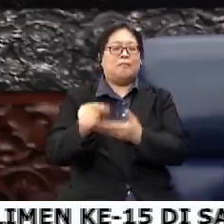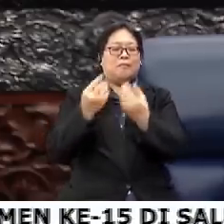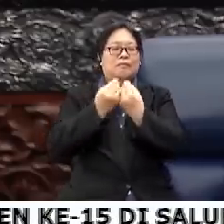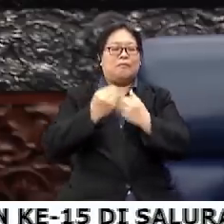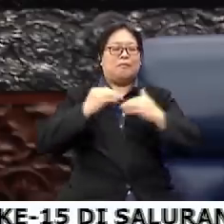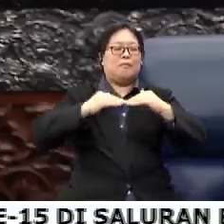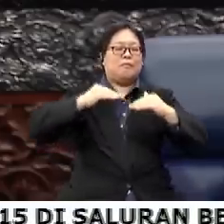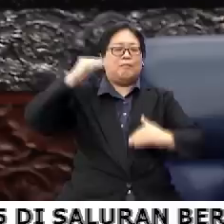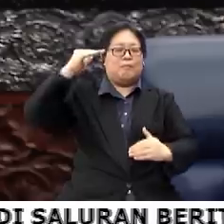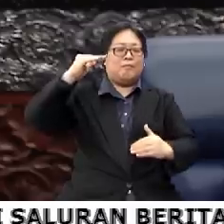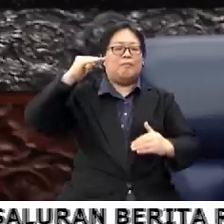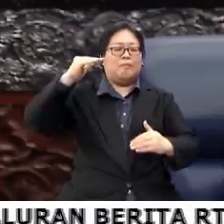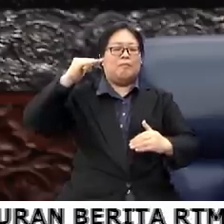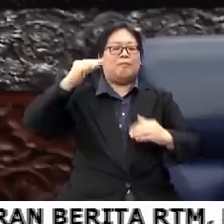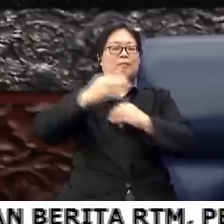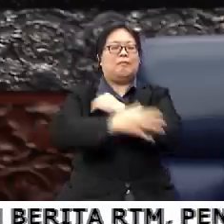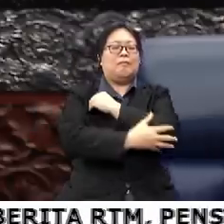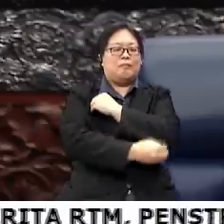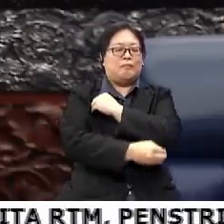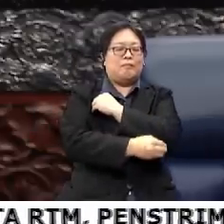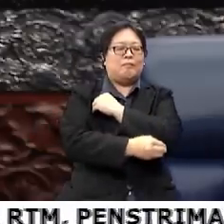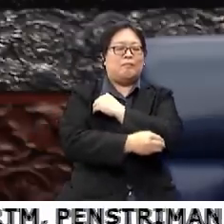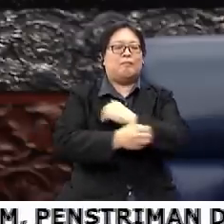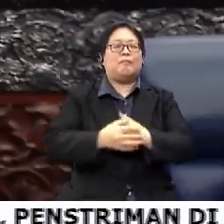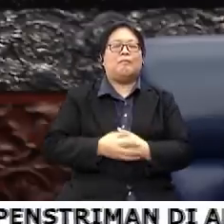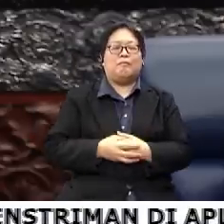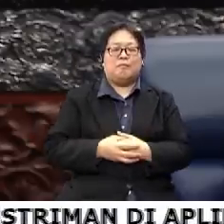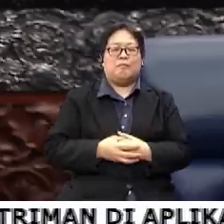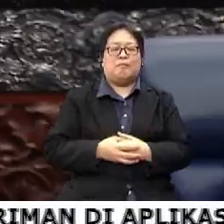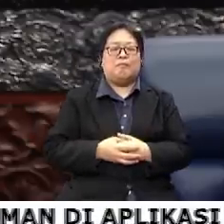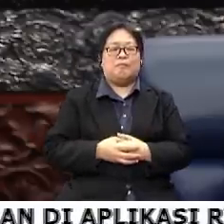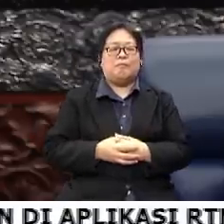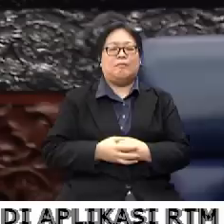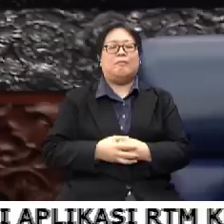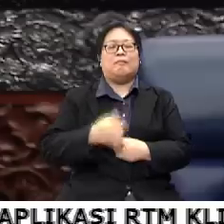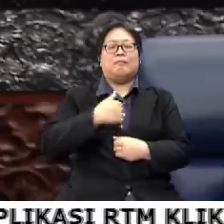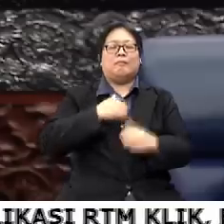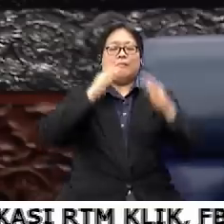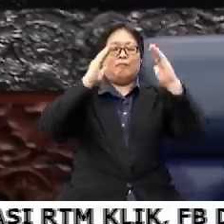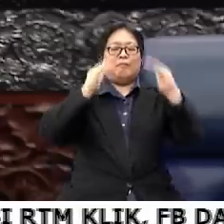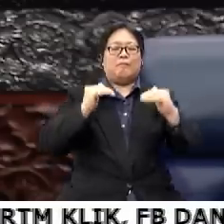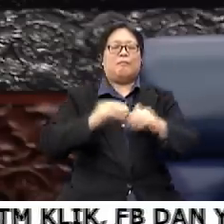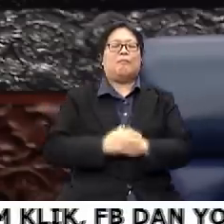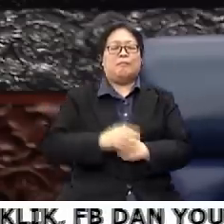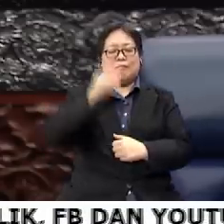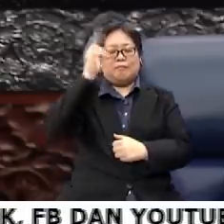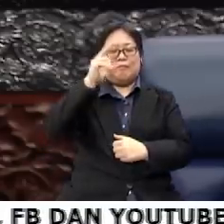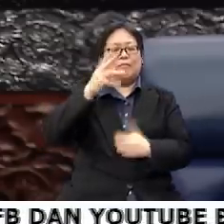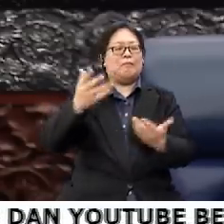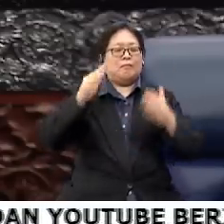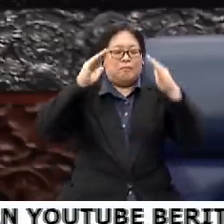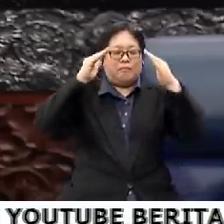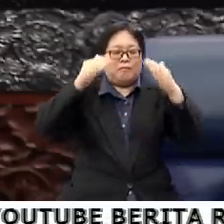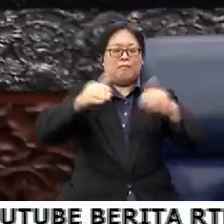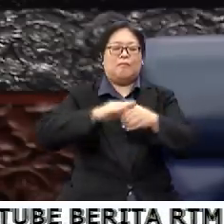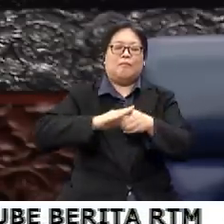jurang kaya miskin semakin melebar. Saya berharap kerajaan akan memberikan tumpuan